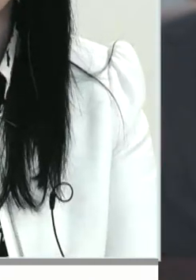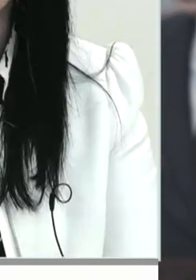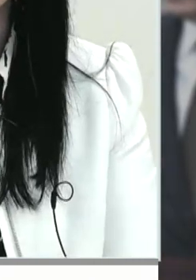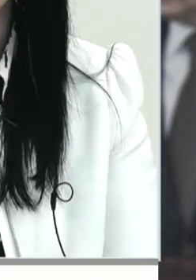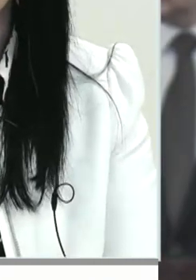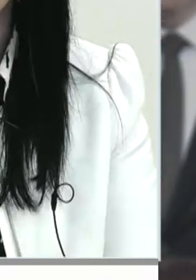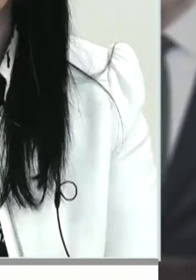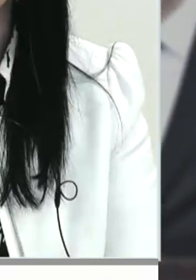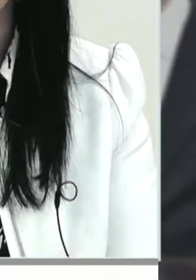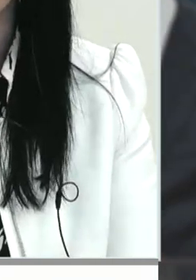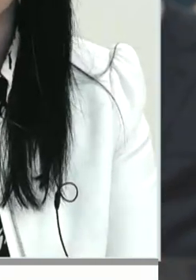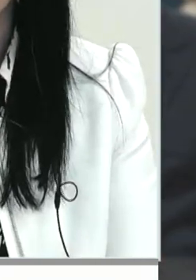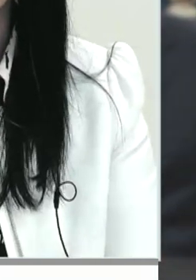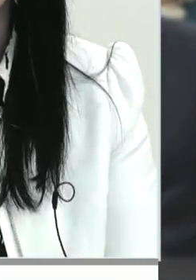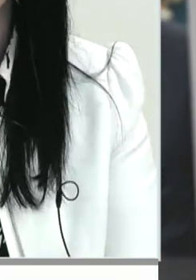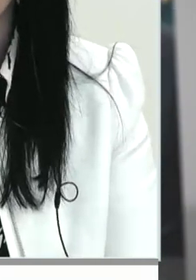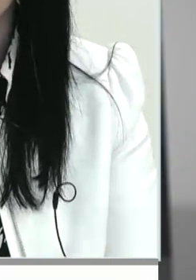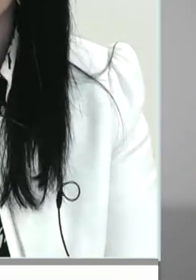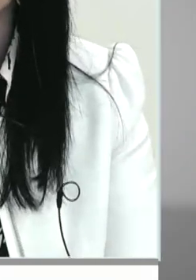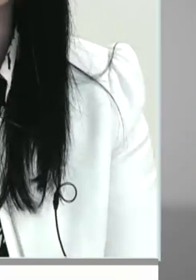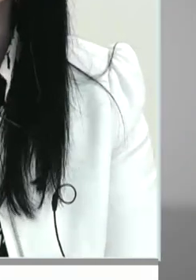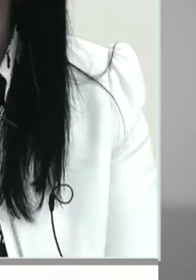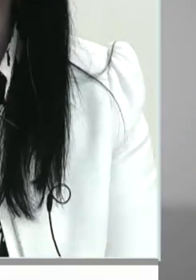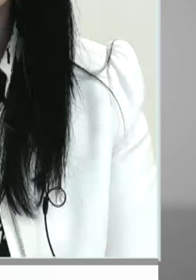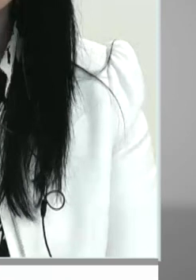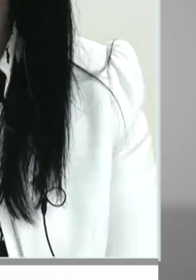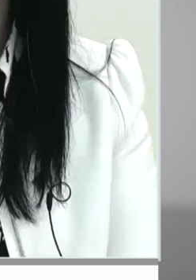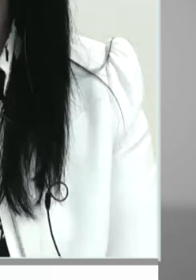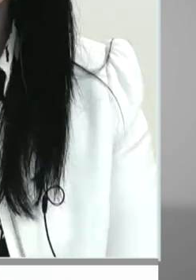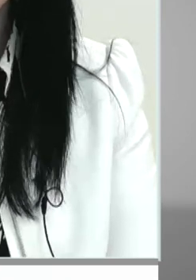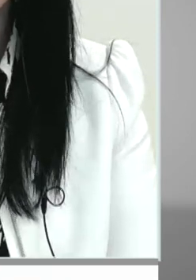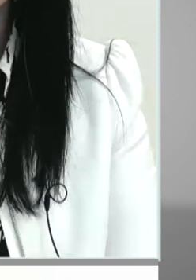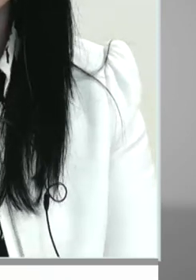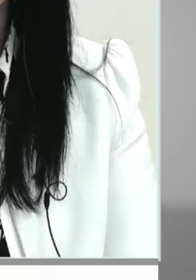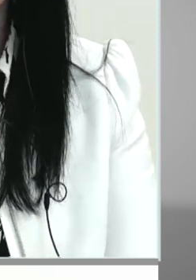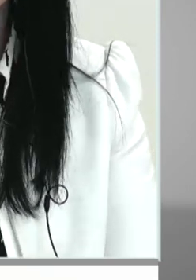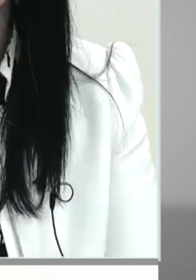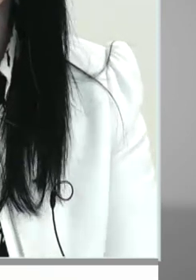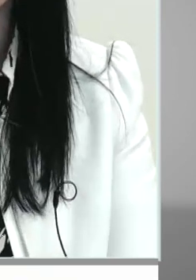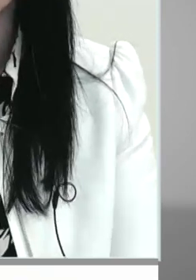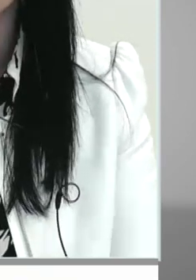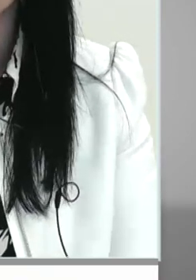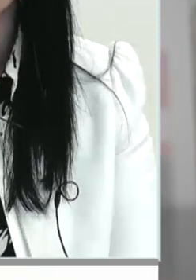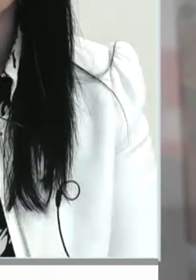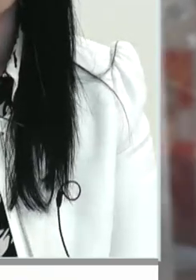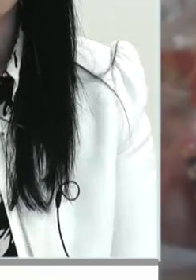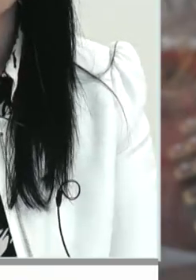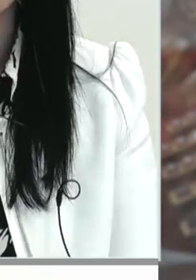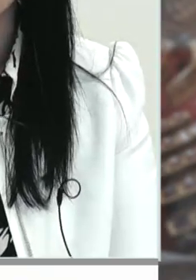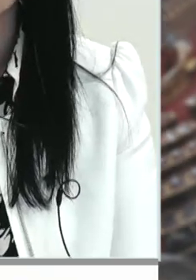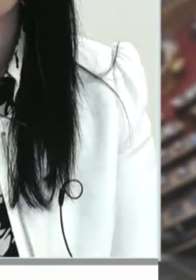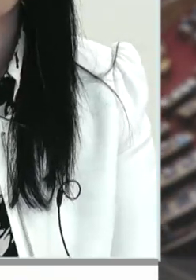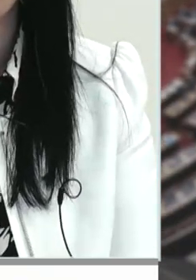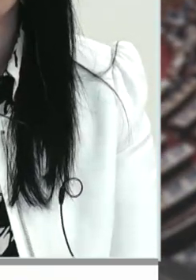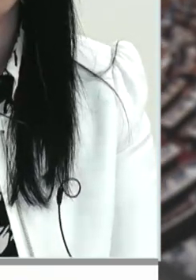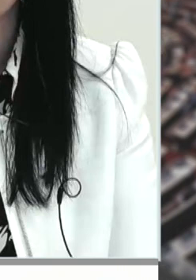Είμαστε 6 μέρες πριν από την ημέρα των μαχών. 5 και 1. 5 και 1. Έτσι ακριβώς. Οι πολιτικοί αρχηγοί ανεβάζουν